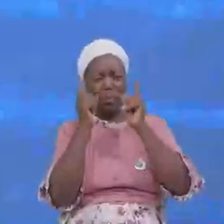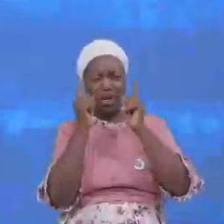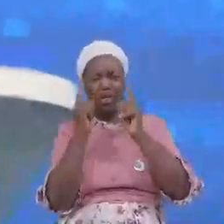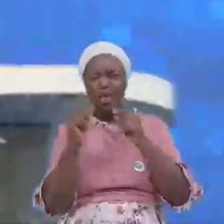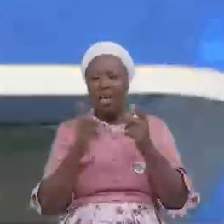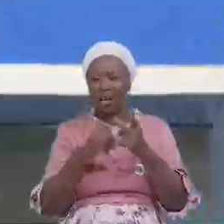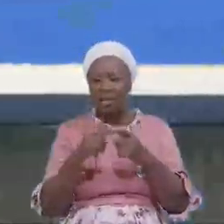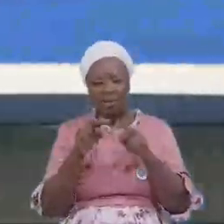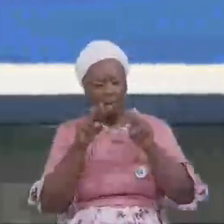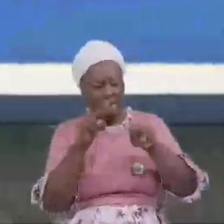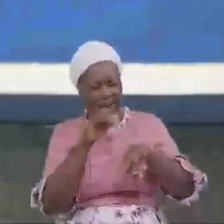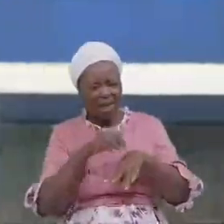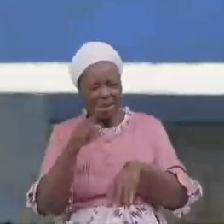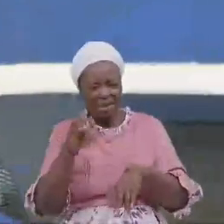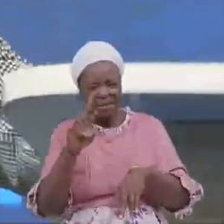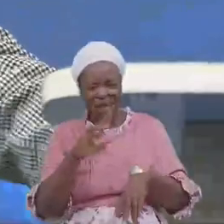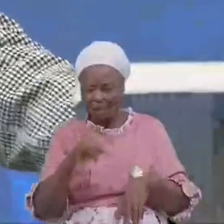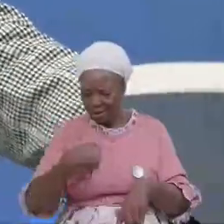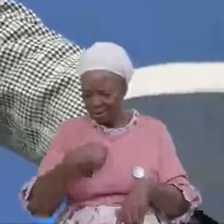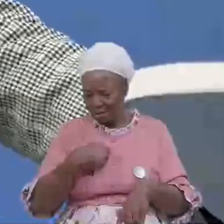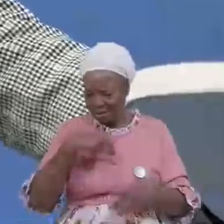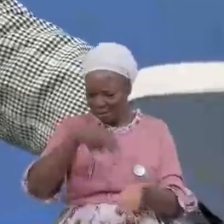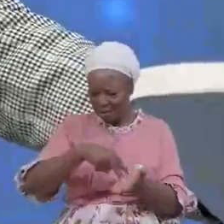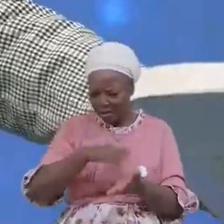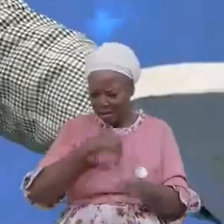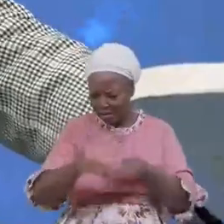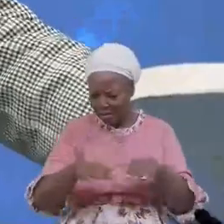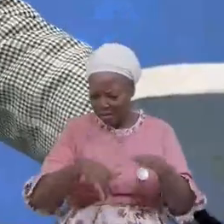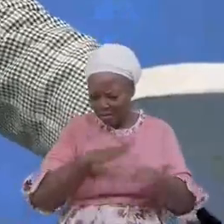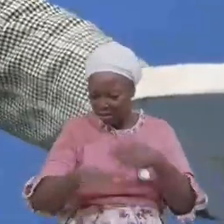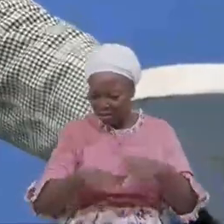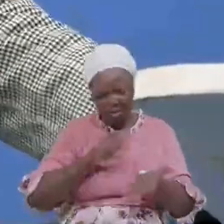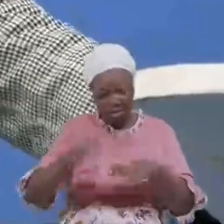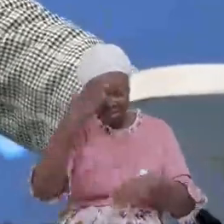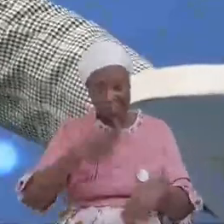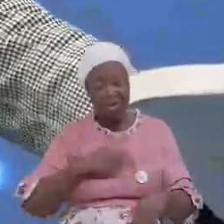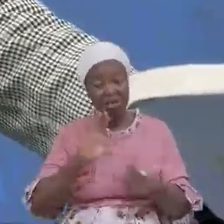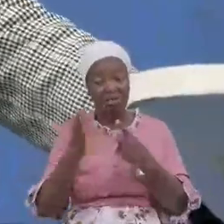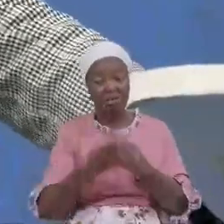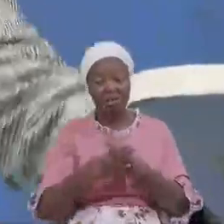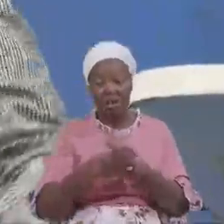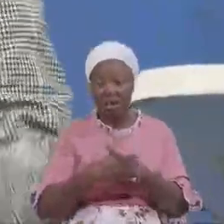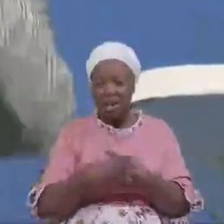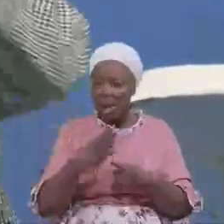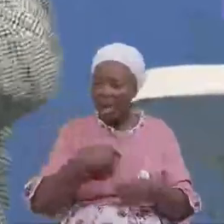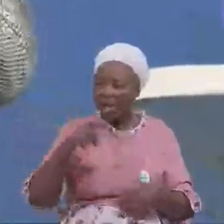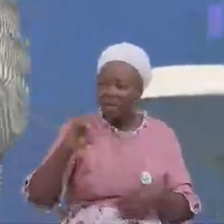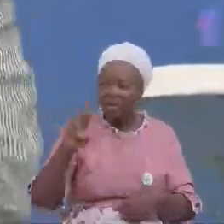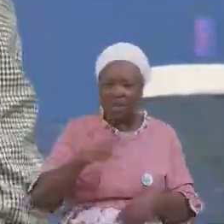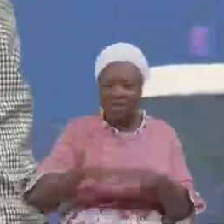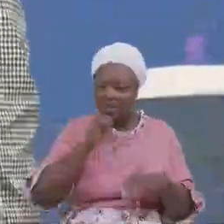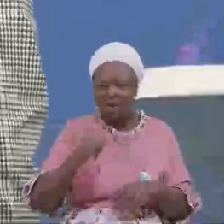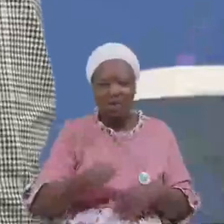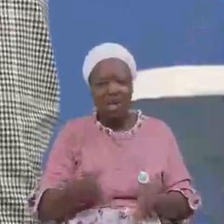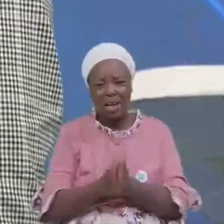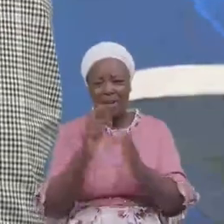Il regardait Pierre. Il doit me lever, marcher. Tu ne connais pas ma condition. Et Pierre ne lui a pas permis